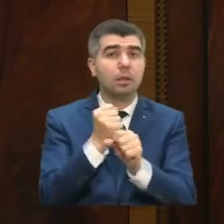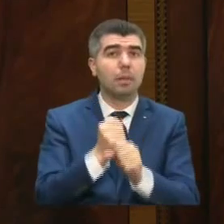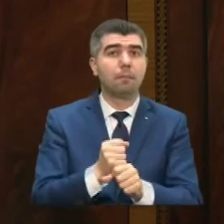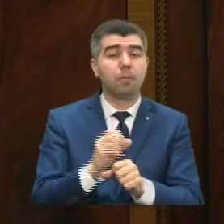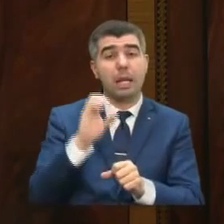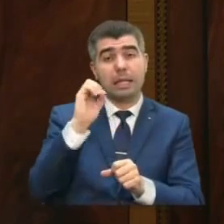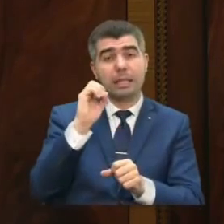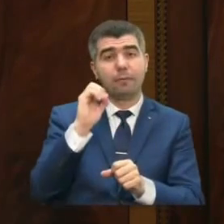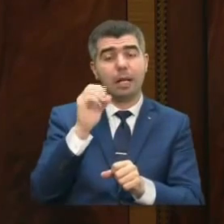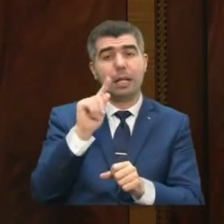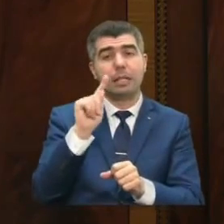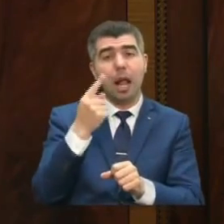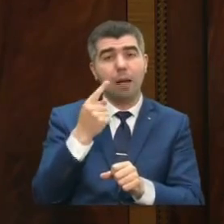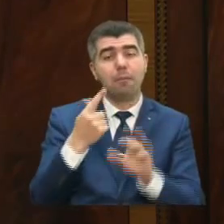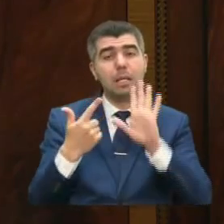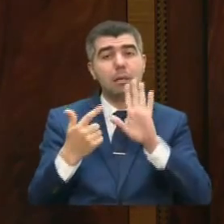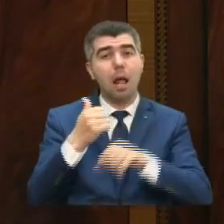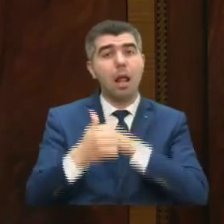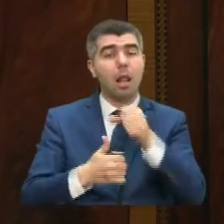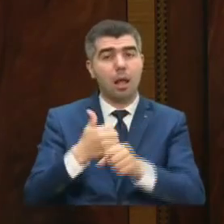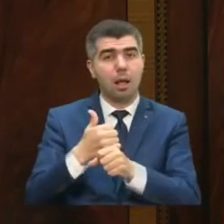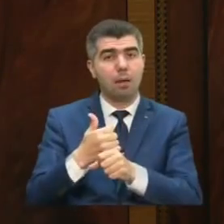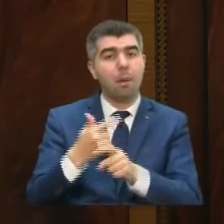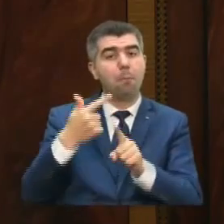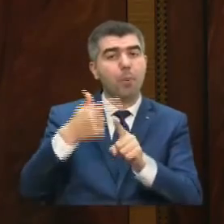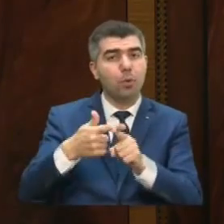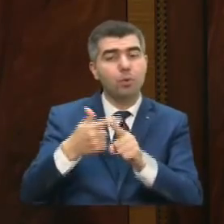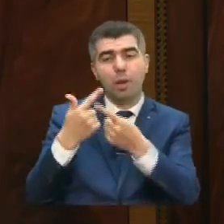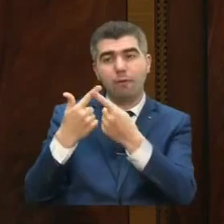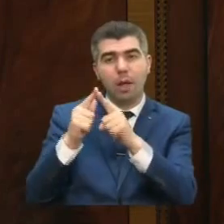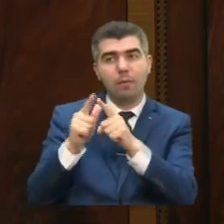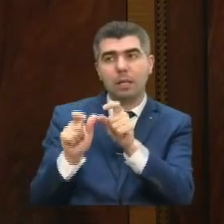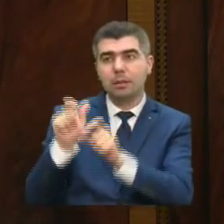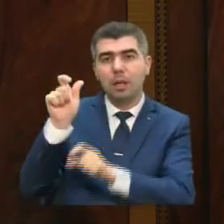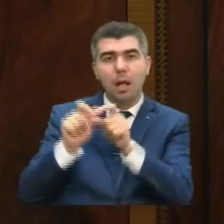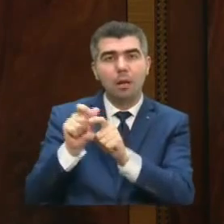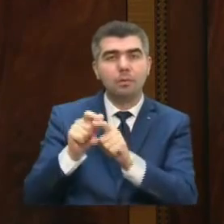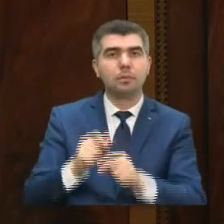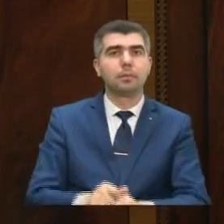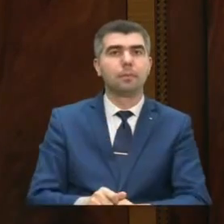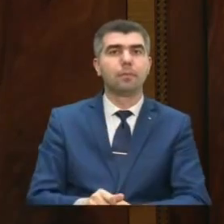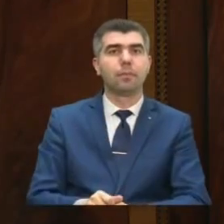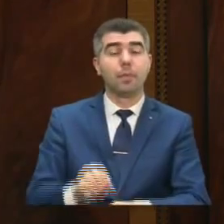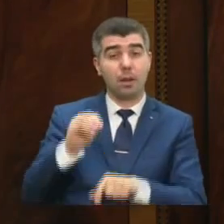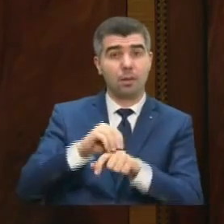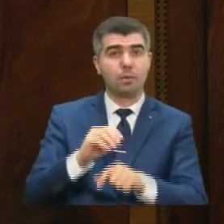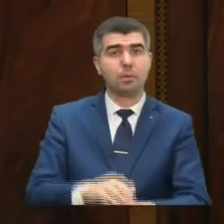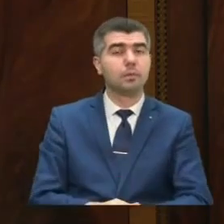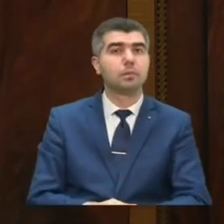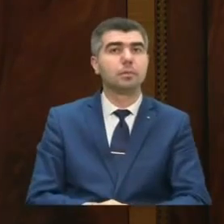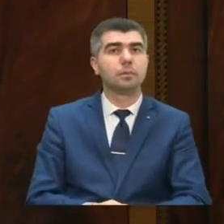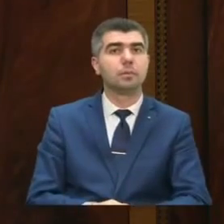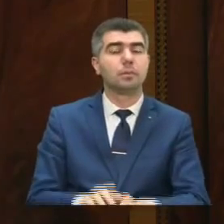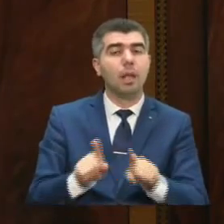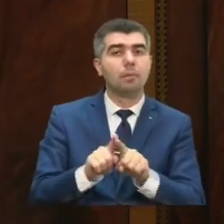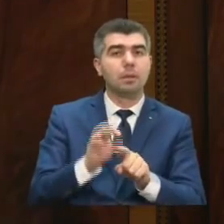كذلك صفر درهم مدة 7 سنوات بالإضافة لواحد العدد ديال المسائل اللي تمارست على الشعب المغربي منهم، ولكن في نفس الوقت